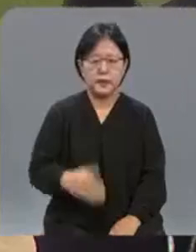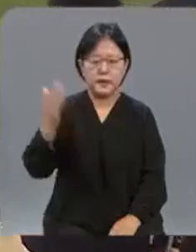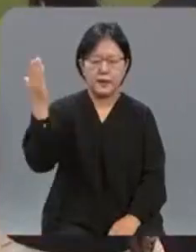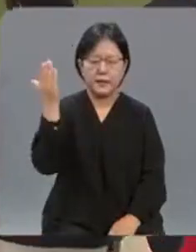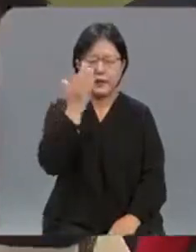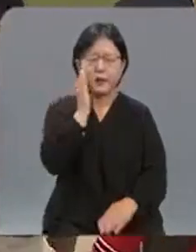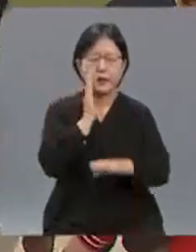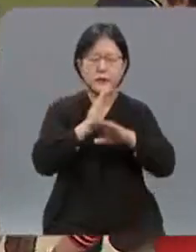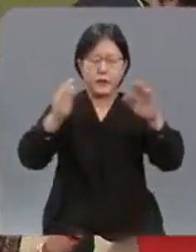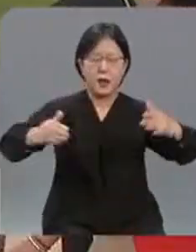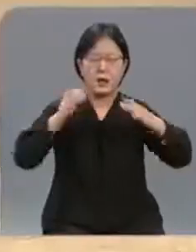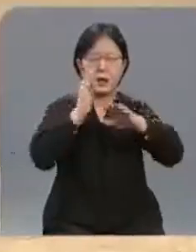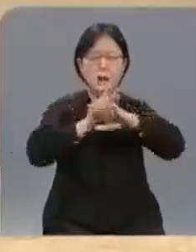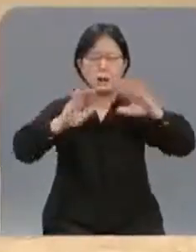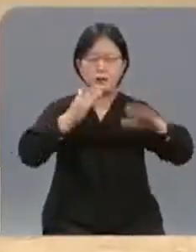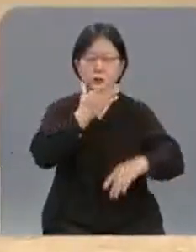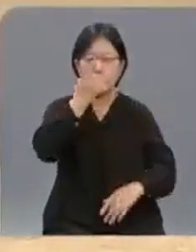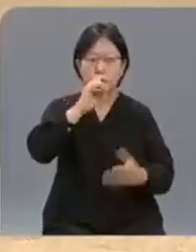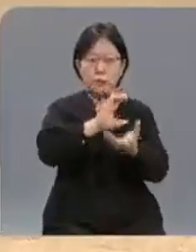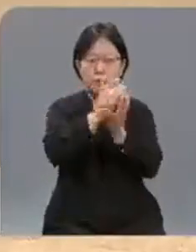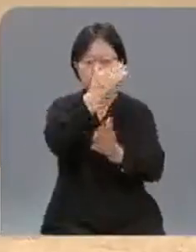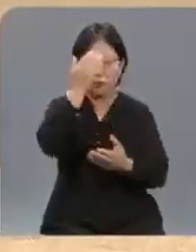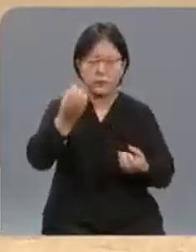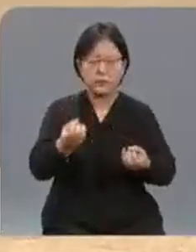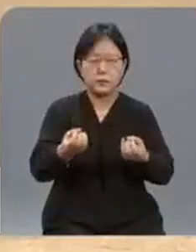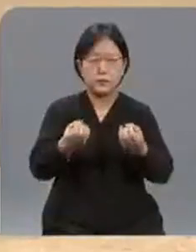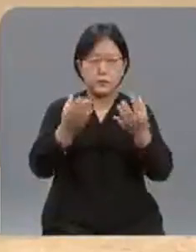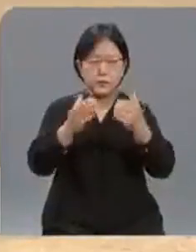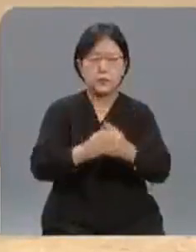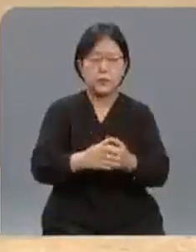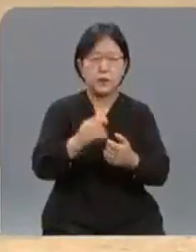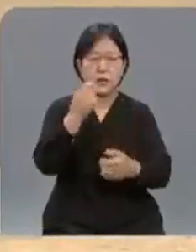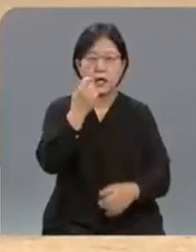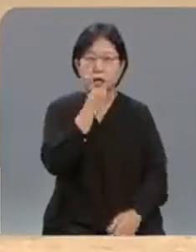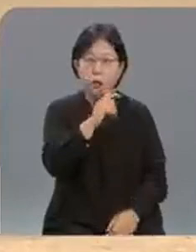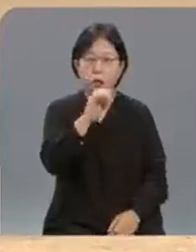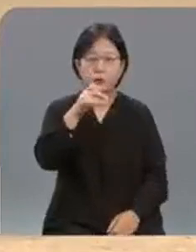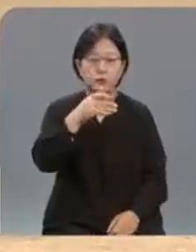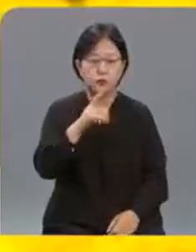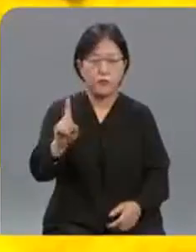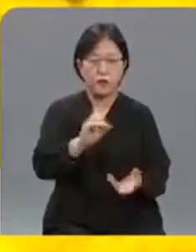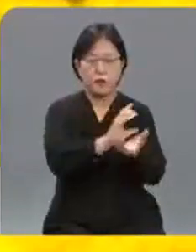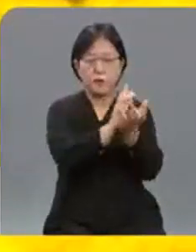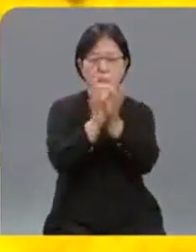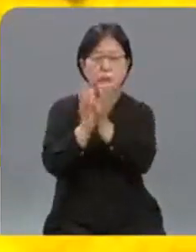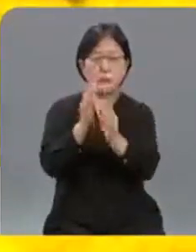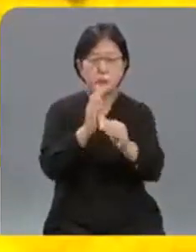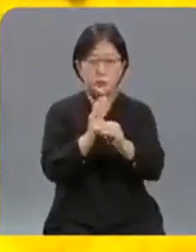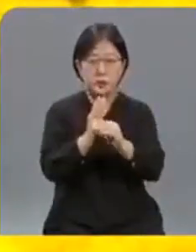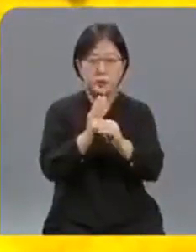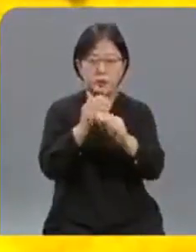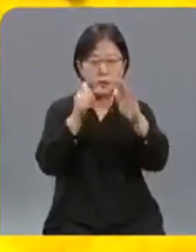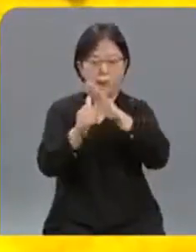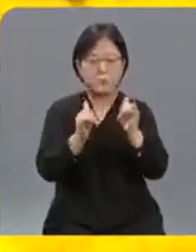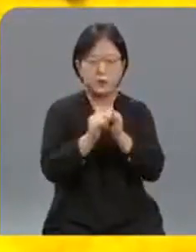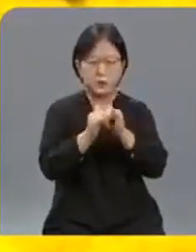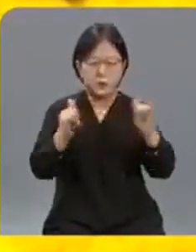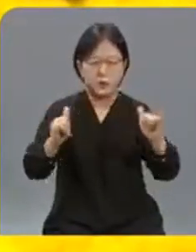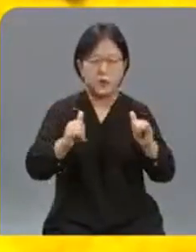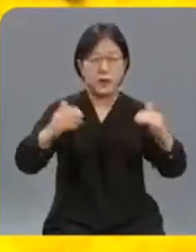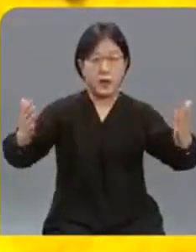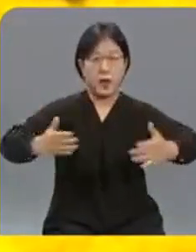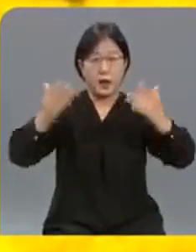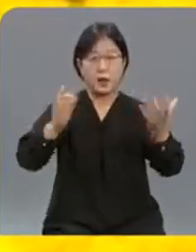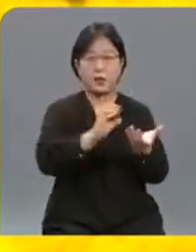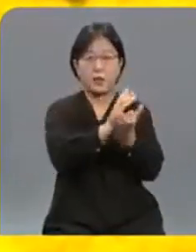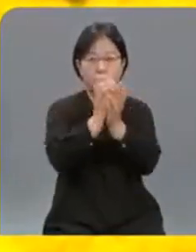청명한 가을 하늘, 순천만 국가정원이 노란 빛깔 국화로 곱게 물들었습니다. 관람객들은